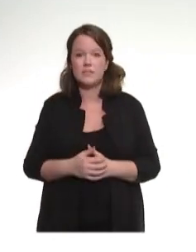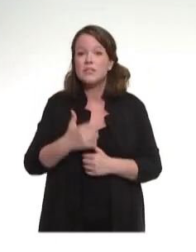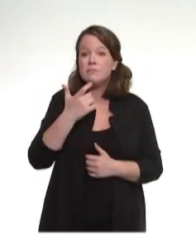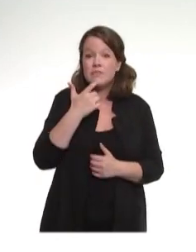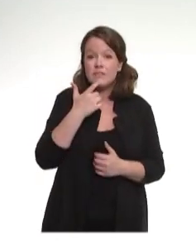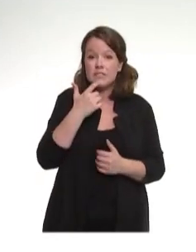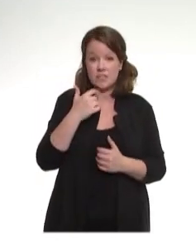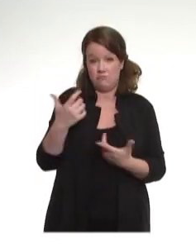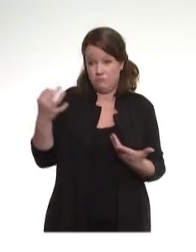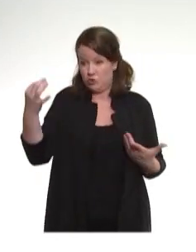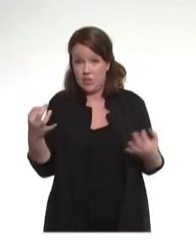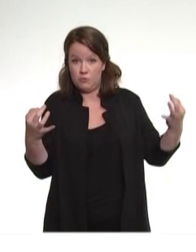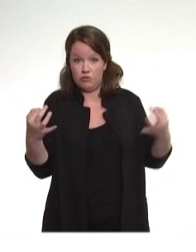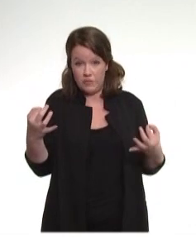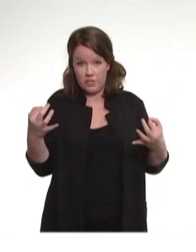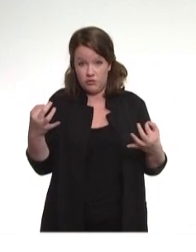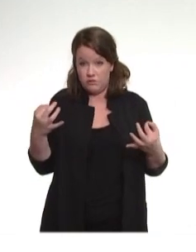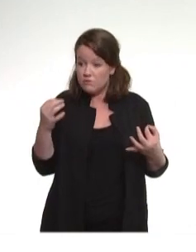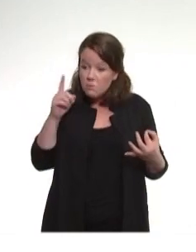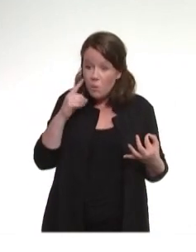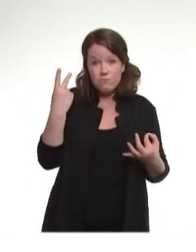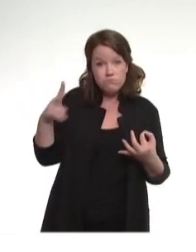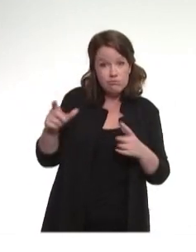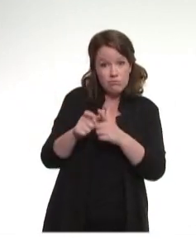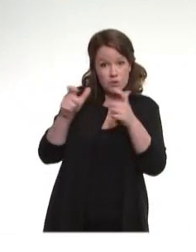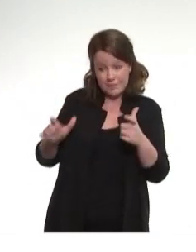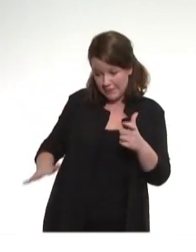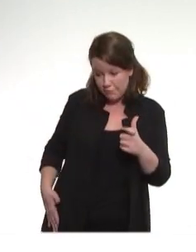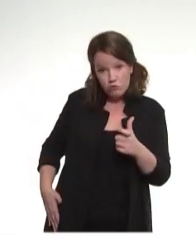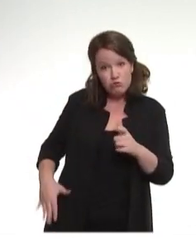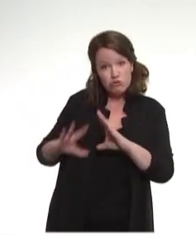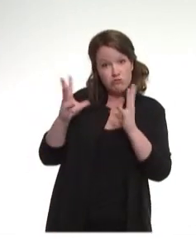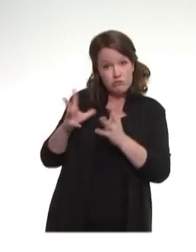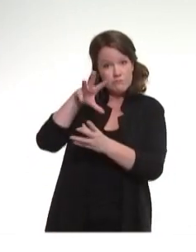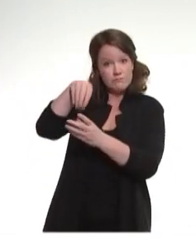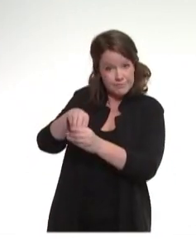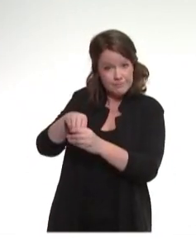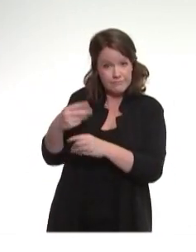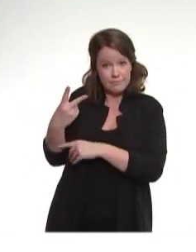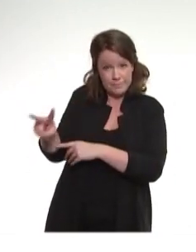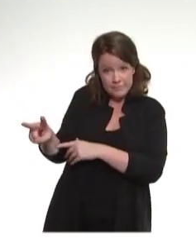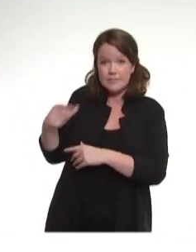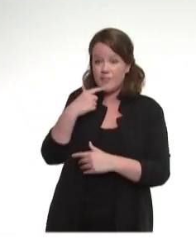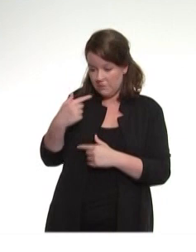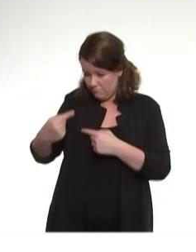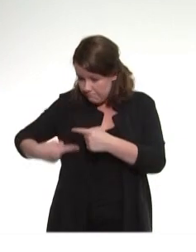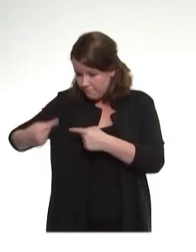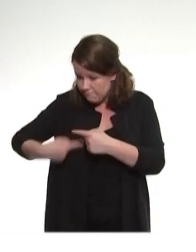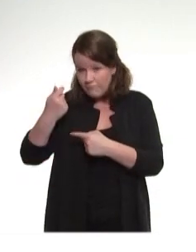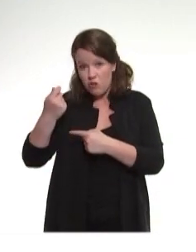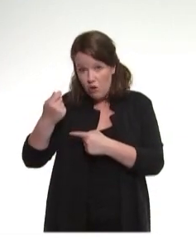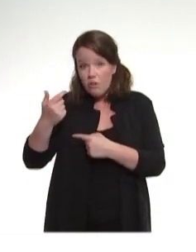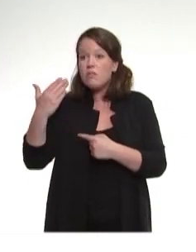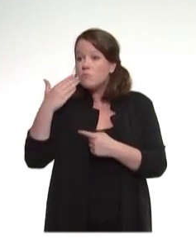ça ne pèse pas sur l'endettement des entreprises dont elles pourront se remettre à investir ce qui est absolument essentiel pour notre économie